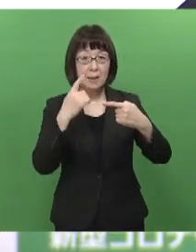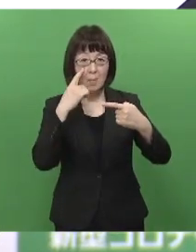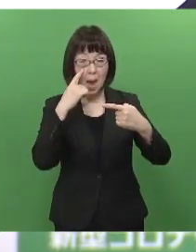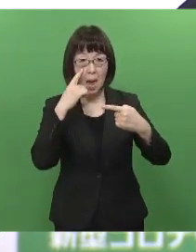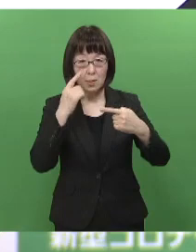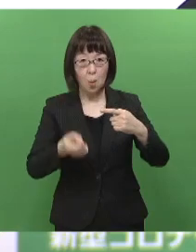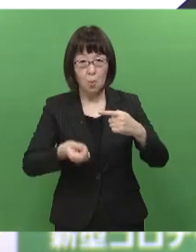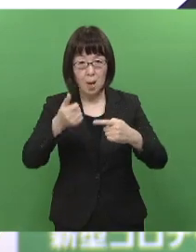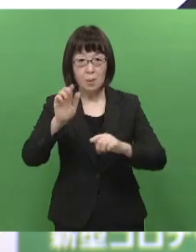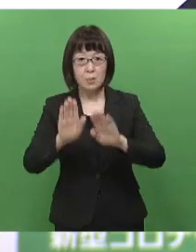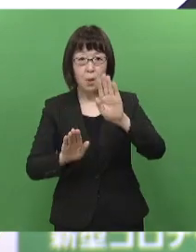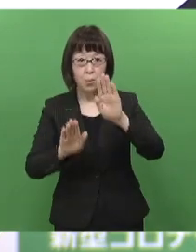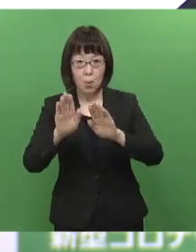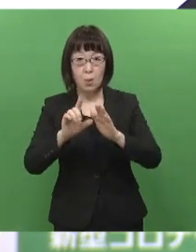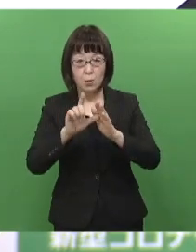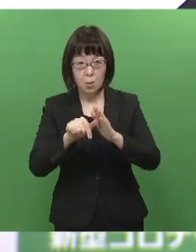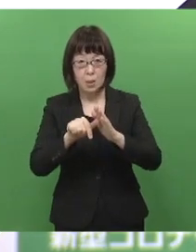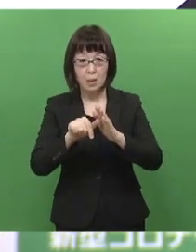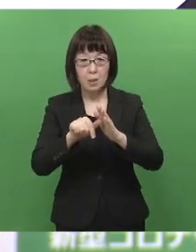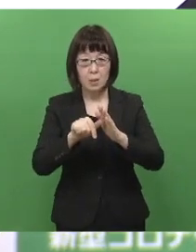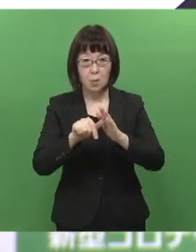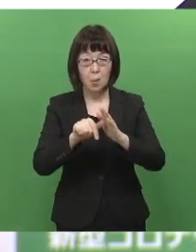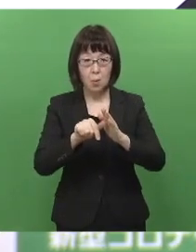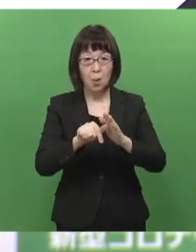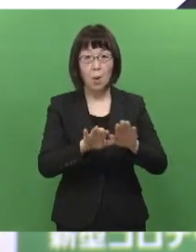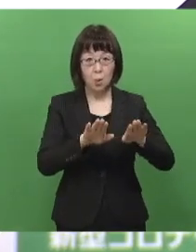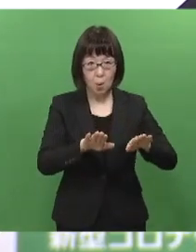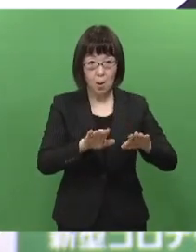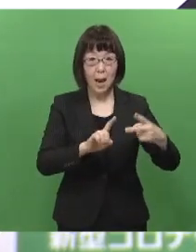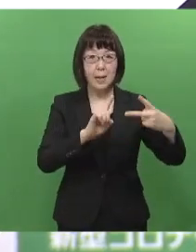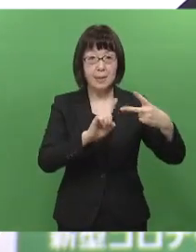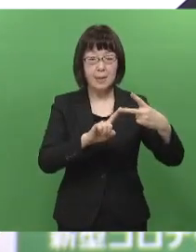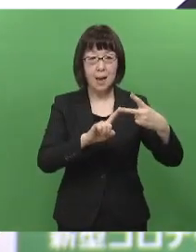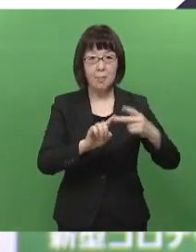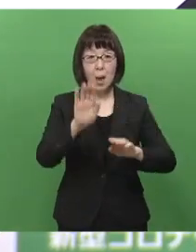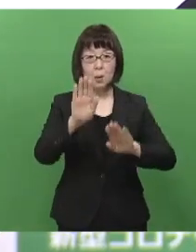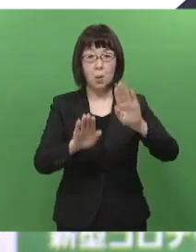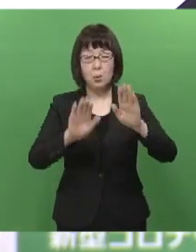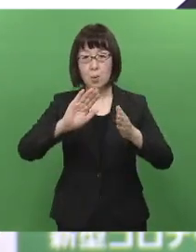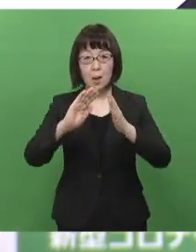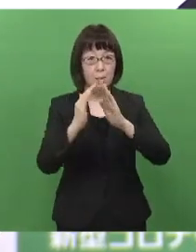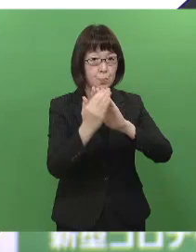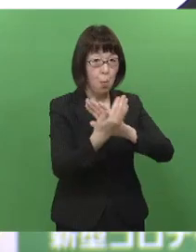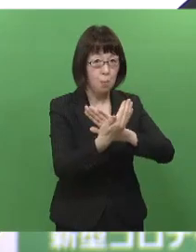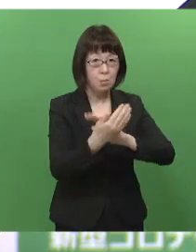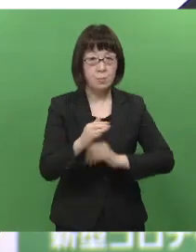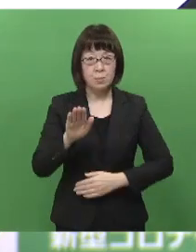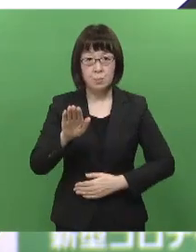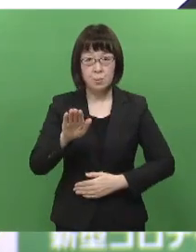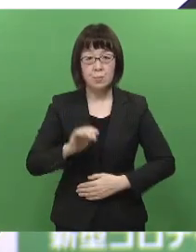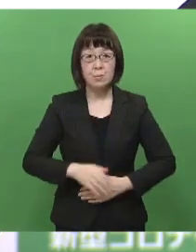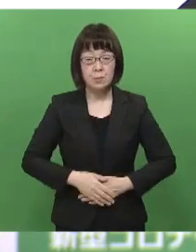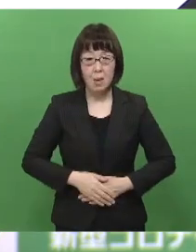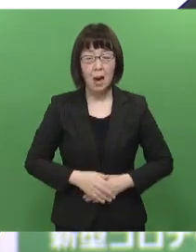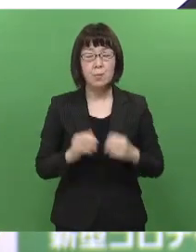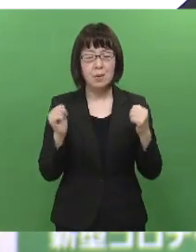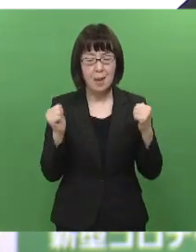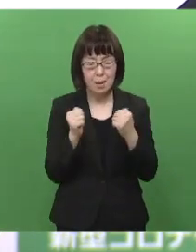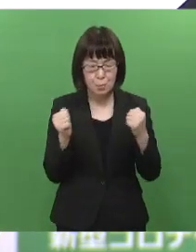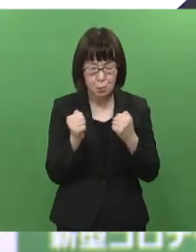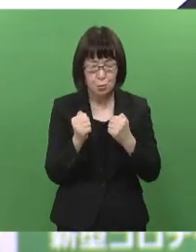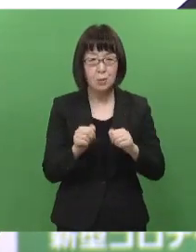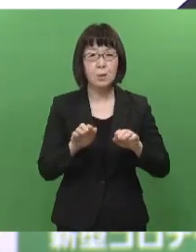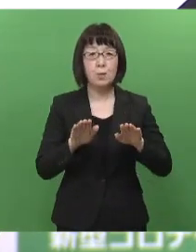前回の緊急事態宣言下とはかなり様相も変わってきております。寒い冬であること